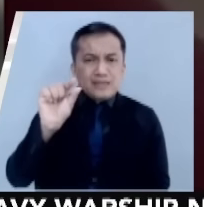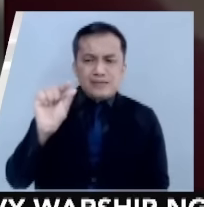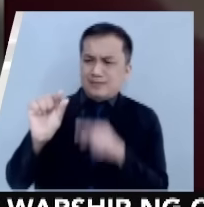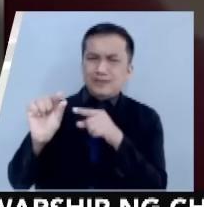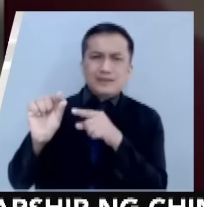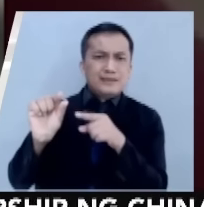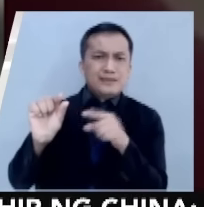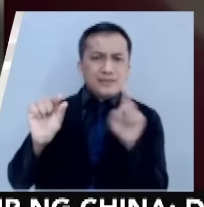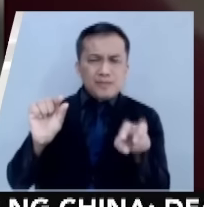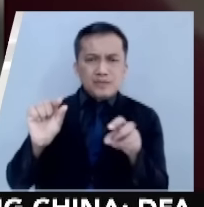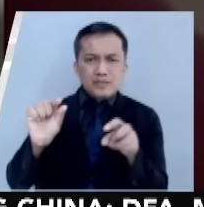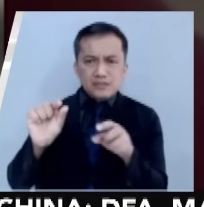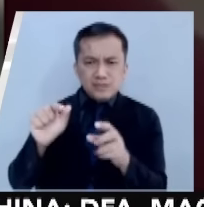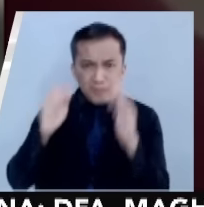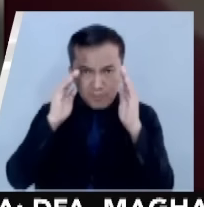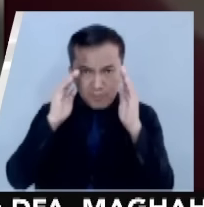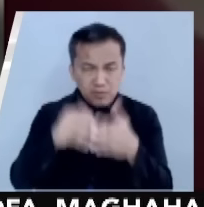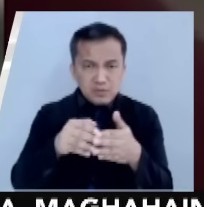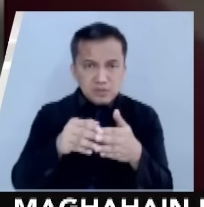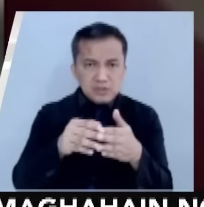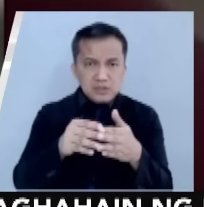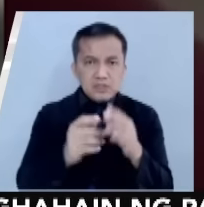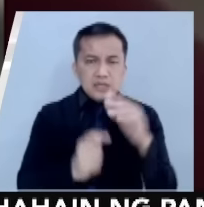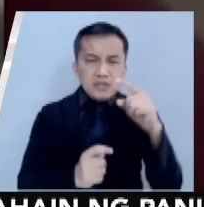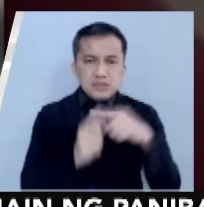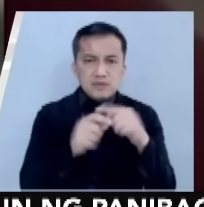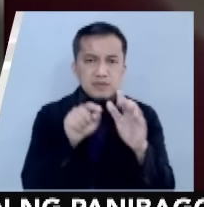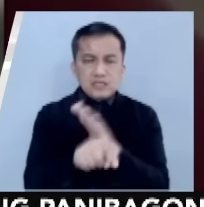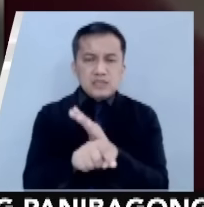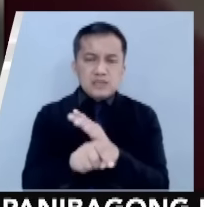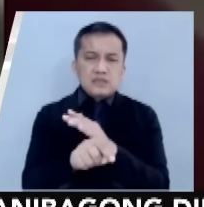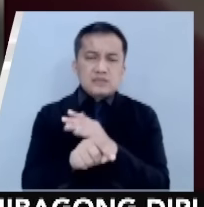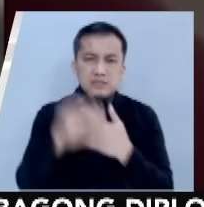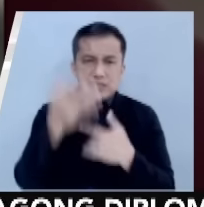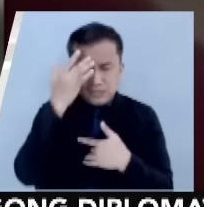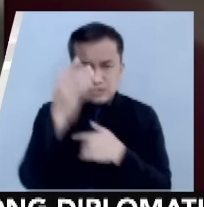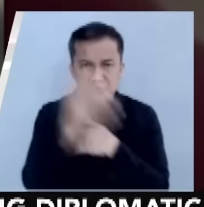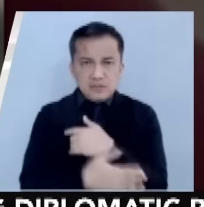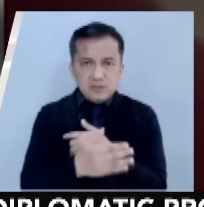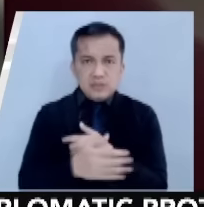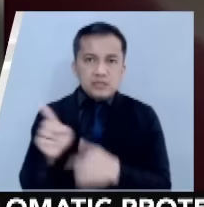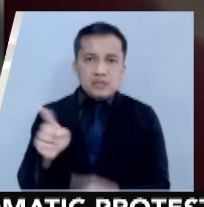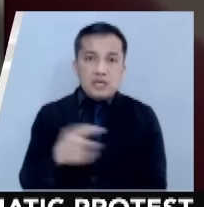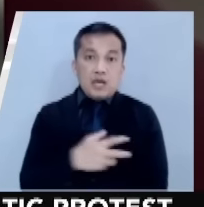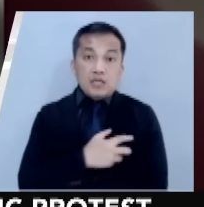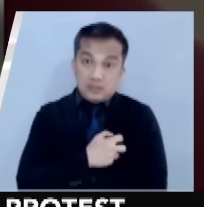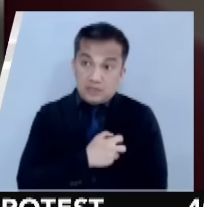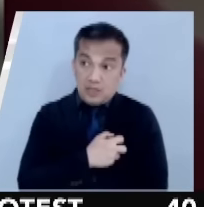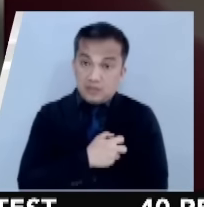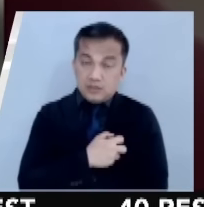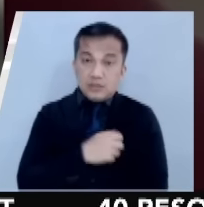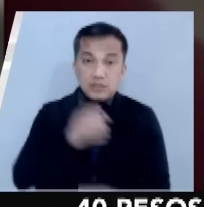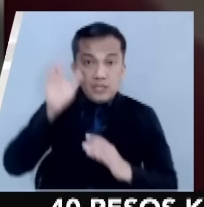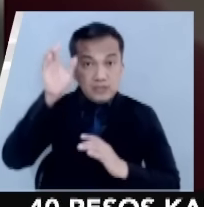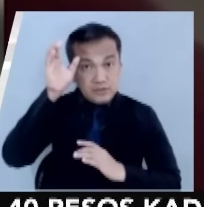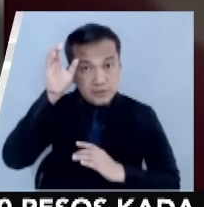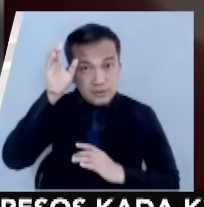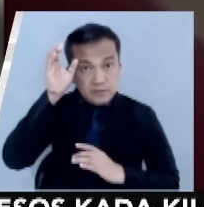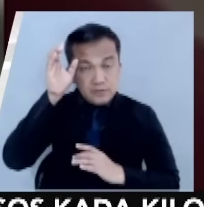in on the top killer diseases of the country. Yan ay heart attack, cancer,